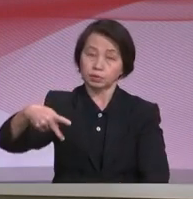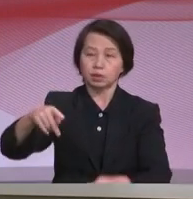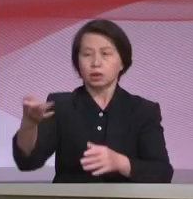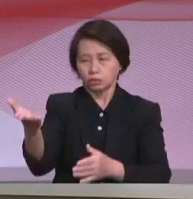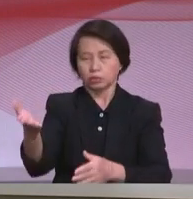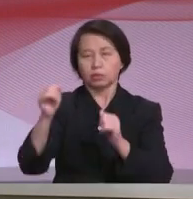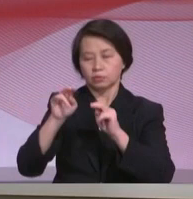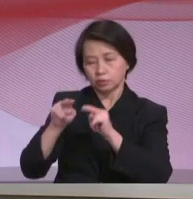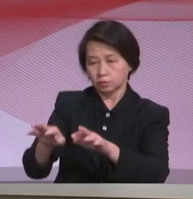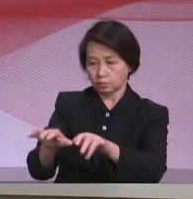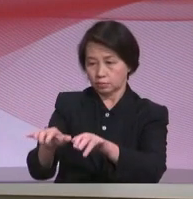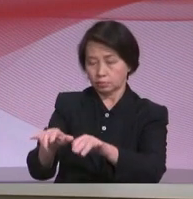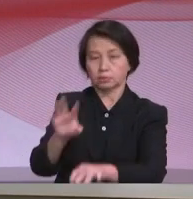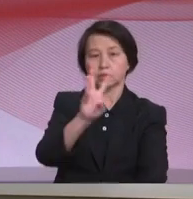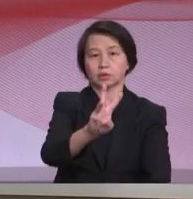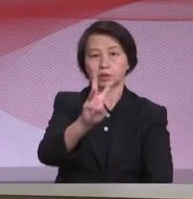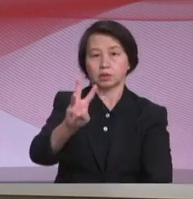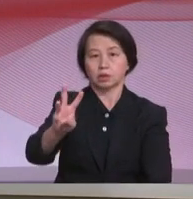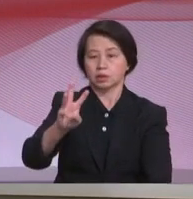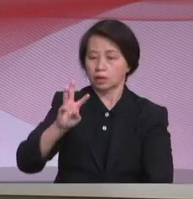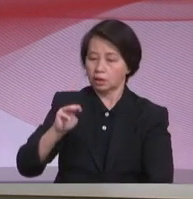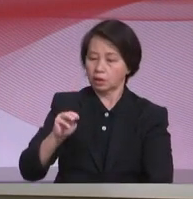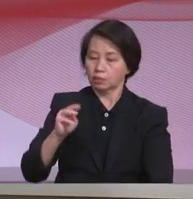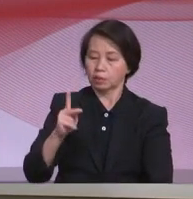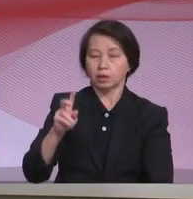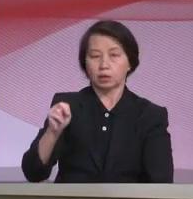dirujuk di laman sesawang MKN ataupun di